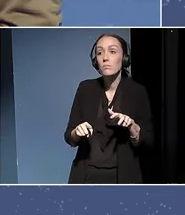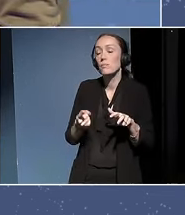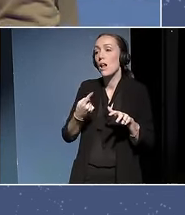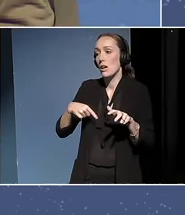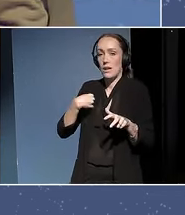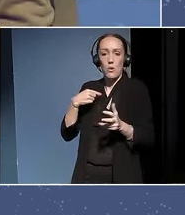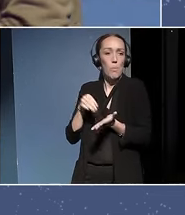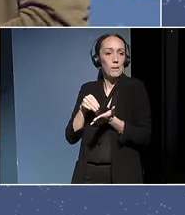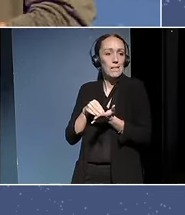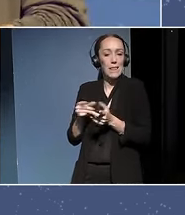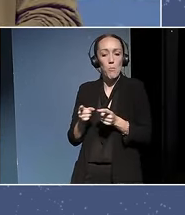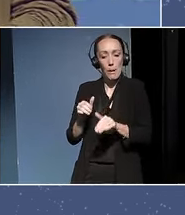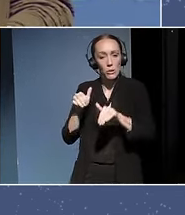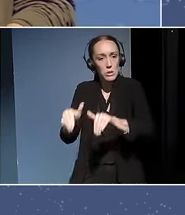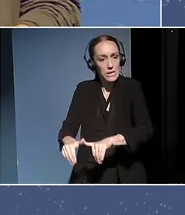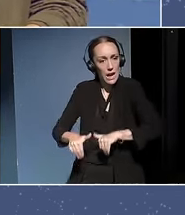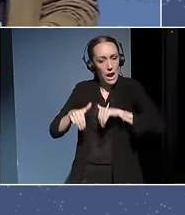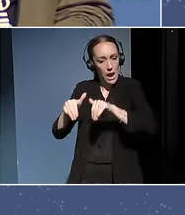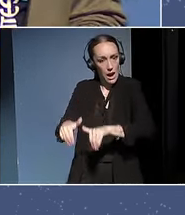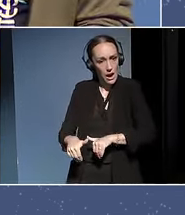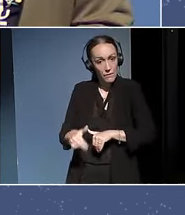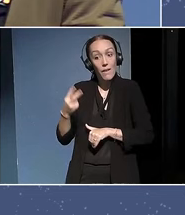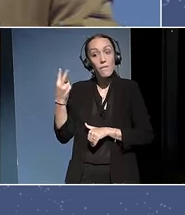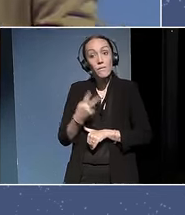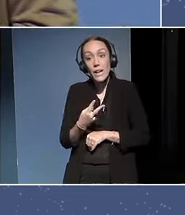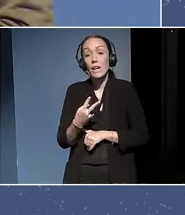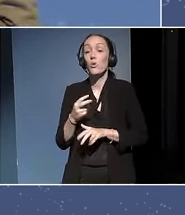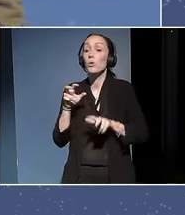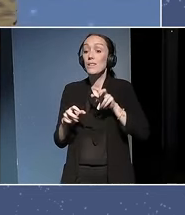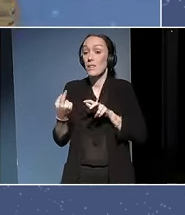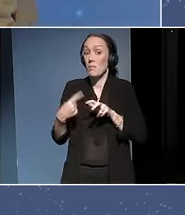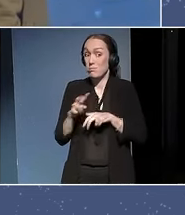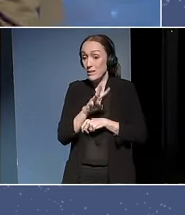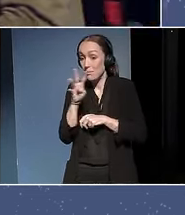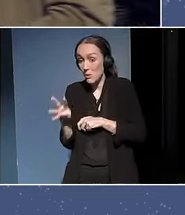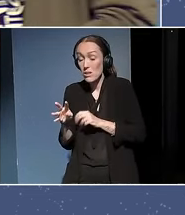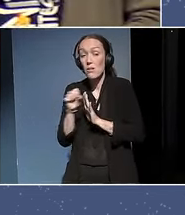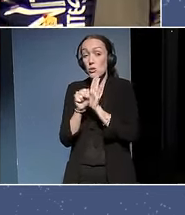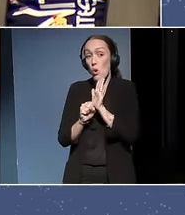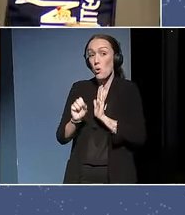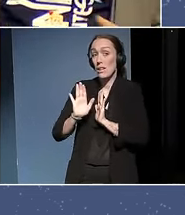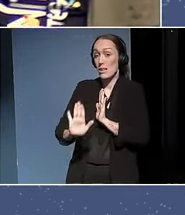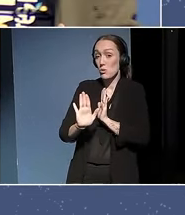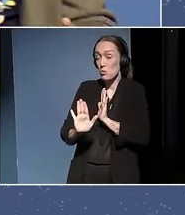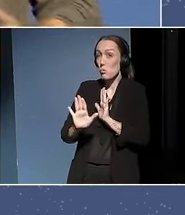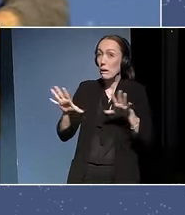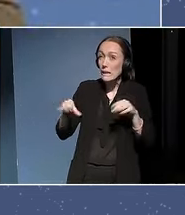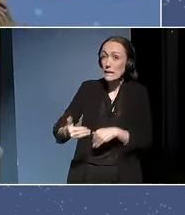Scavi Ma la storia di questo dinosauro inizia un bel po' di tempo fa circa